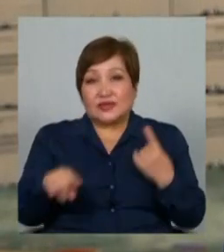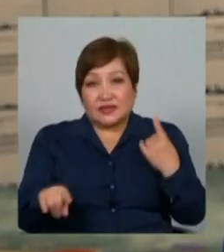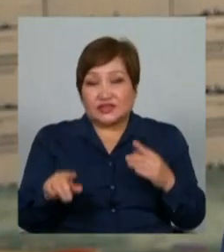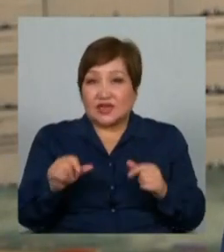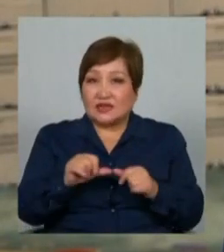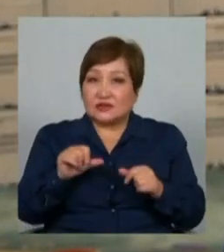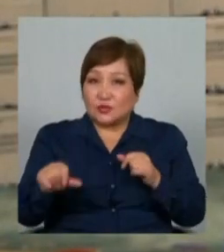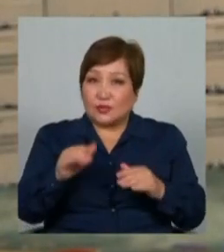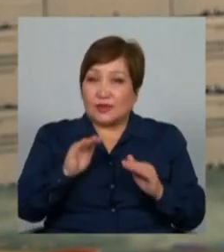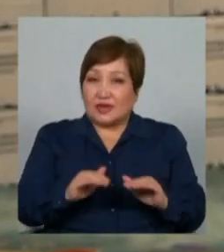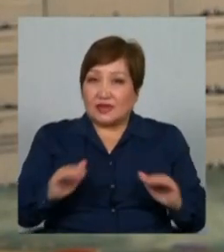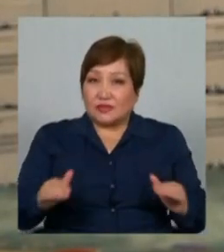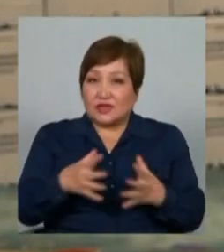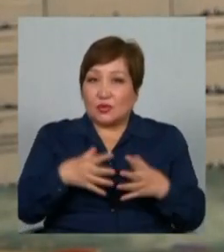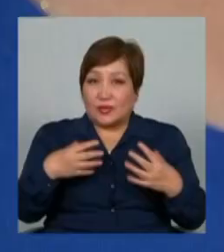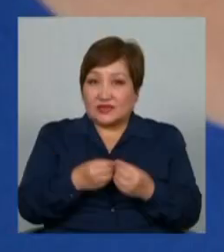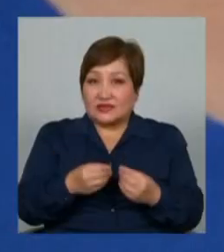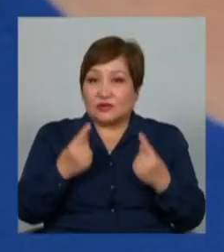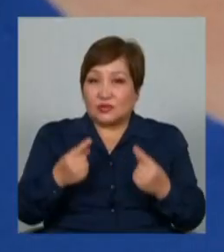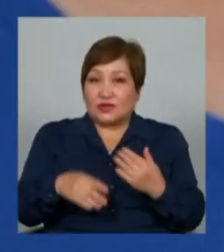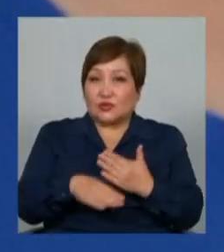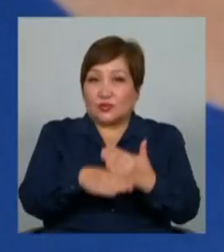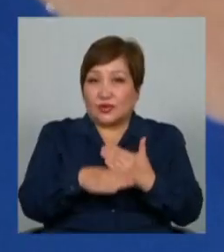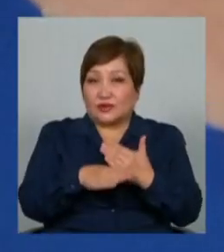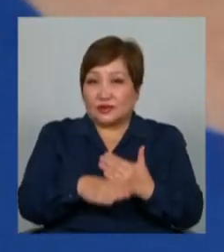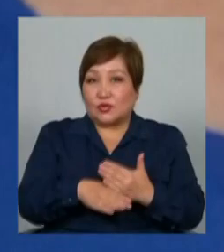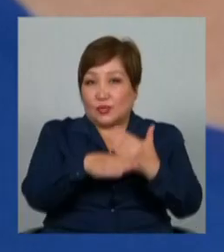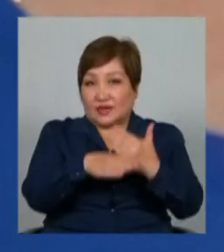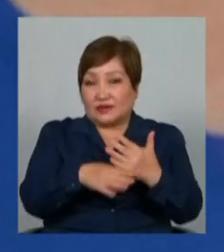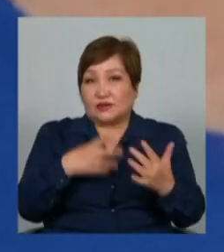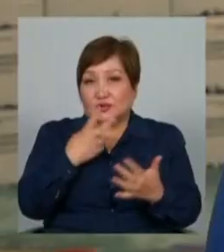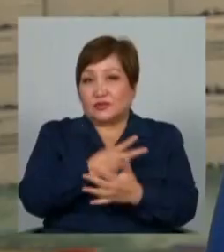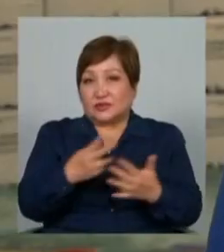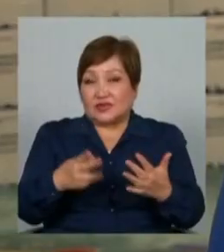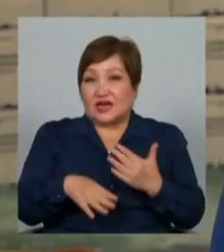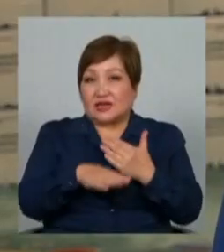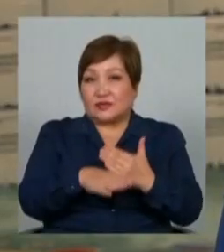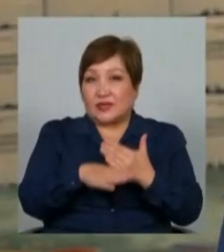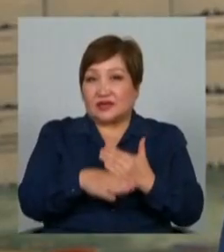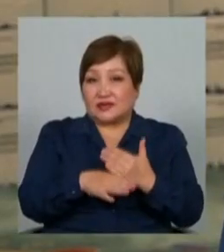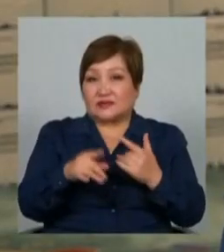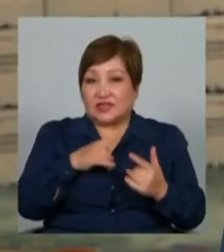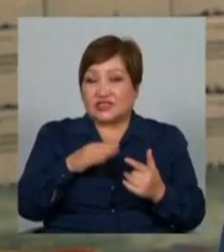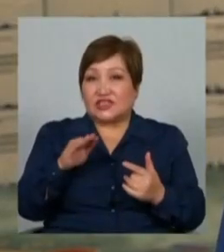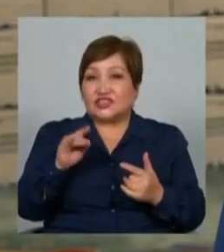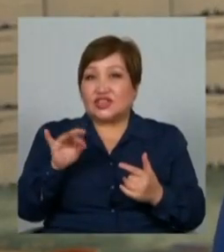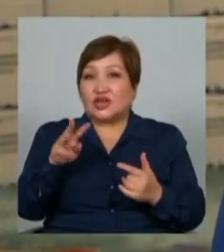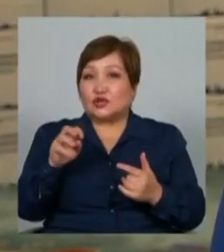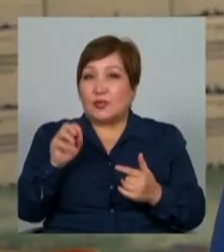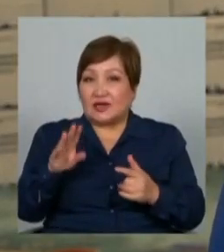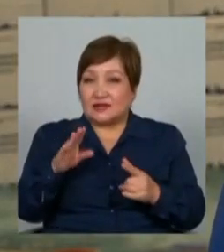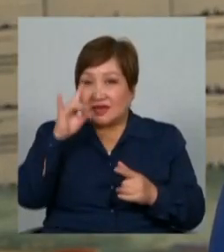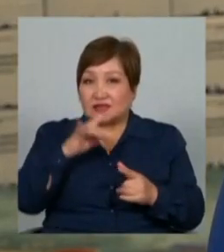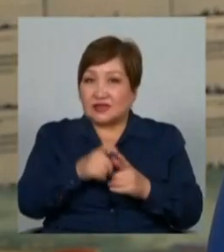отбасына қайырымдылық үлкен көмегін көрсетіп жатыр. Қайырымдылық бар жер жұмаққа тең деген қазақта сөз бар, сондықтан